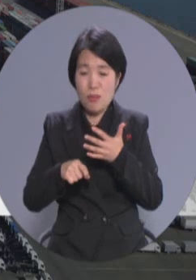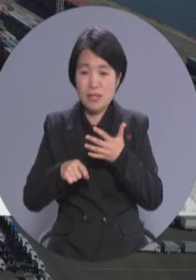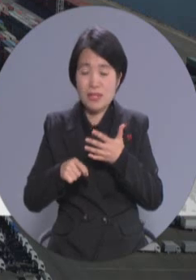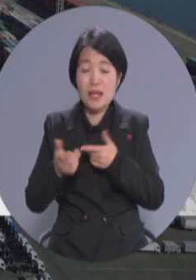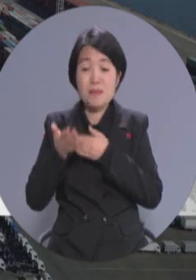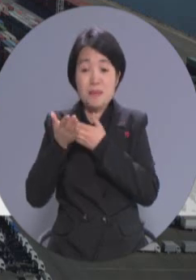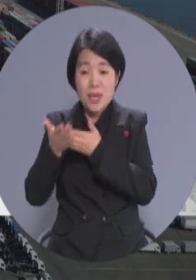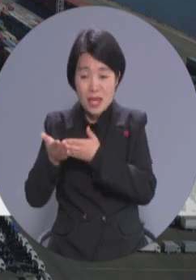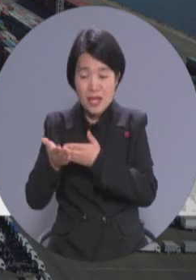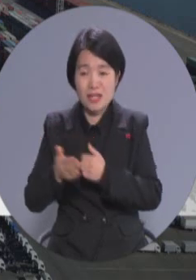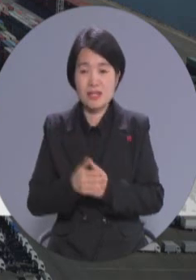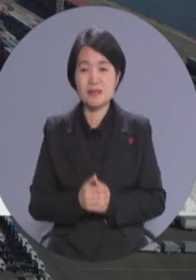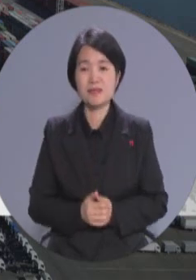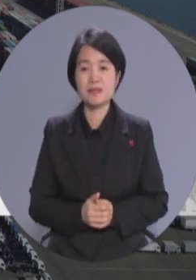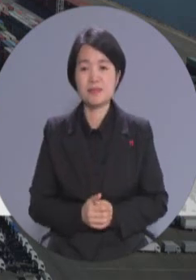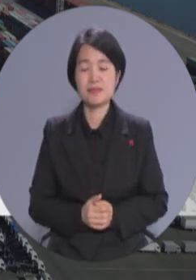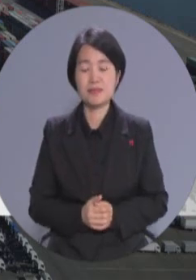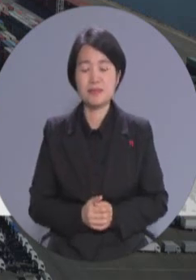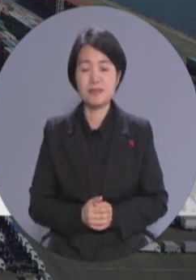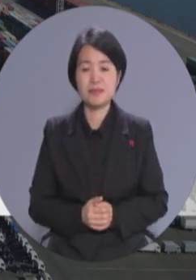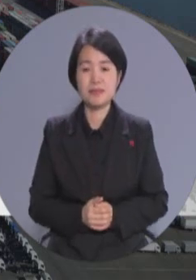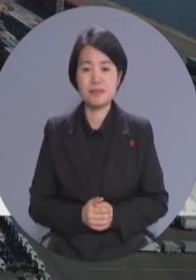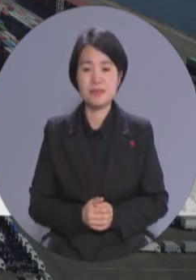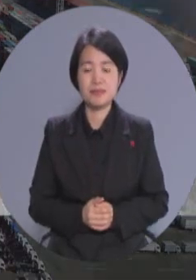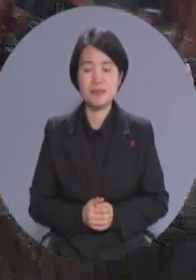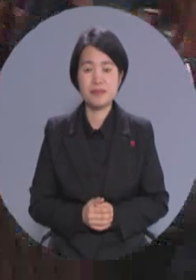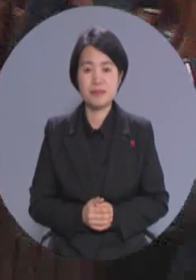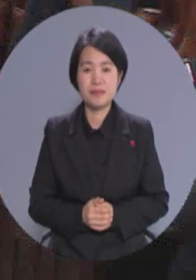제안했는데요 최우식 기자가 보도합니다